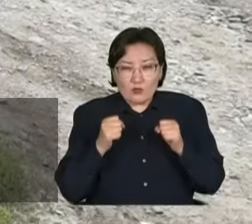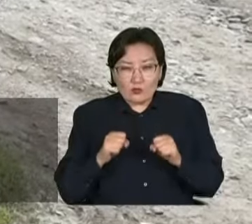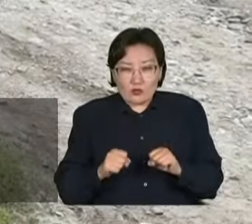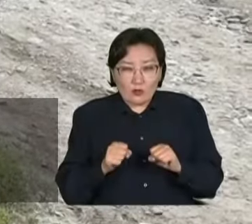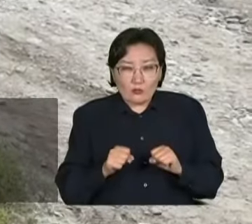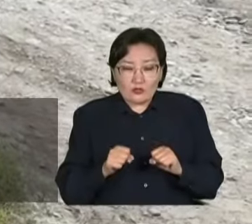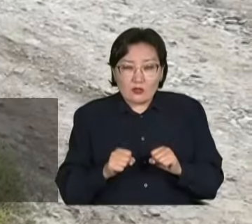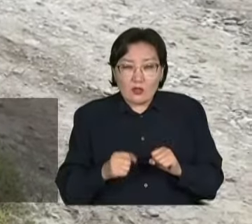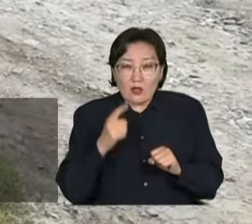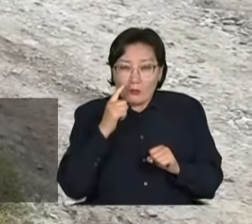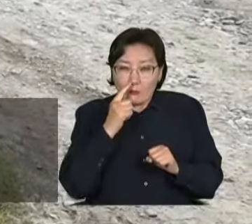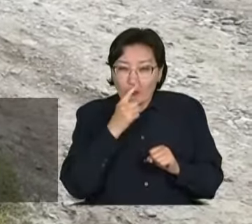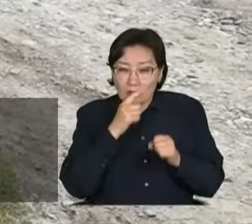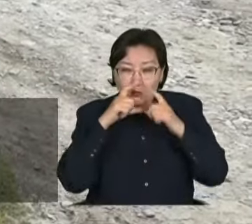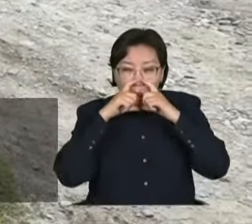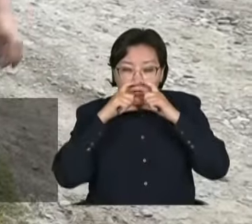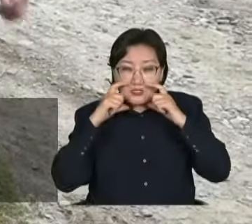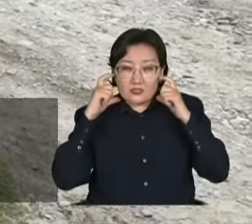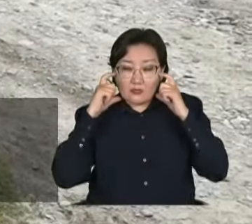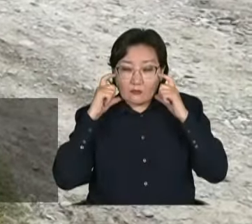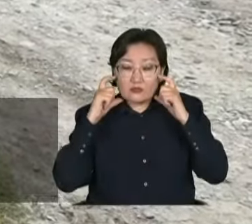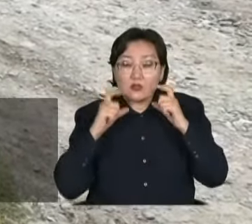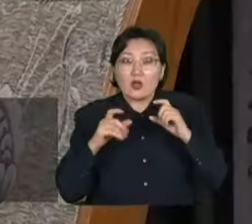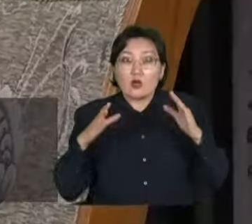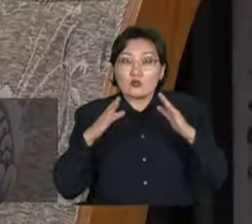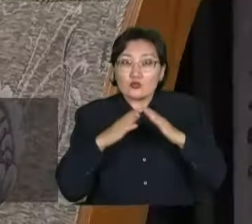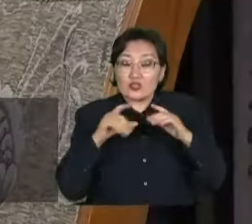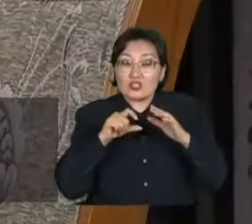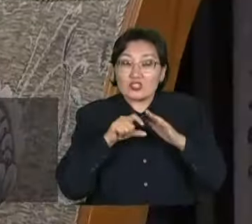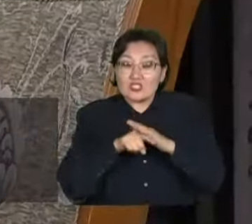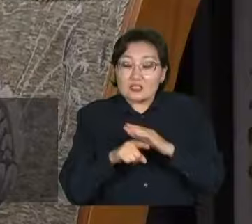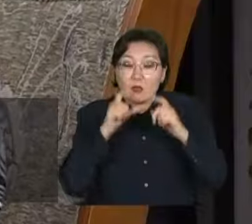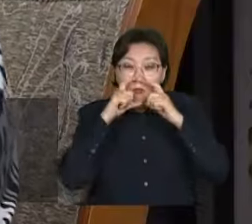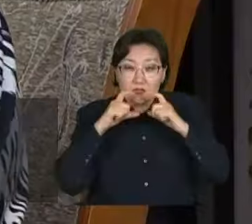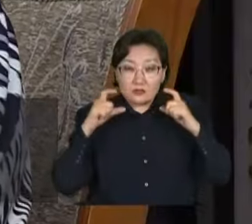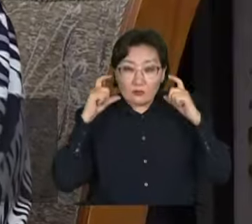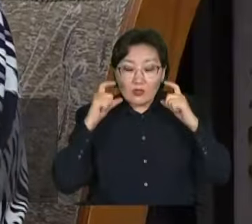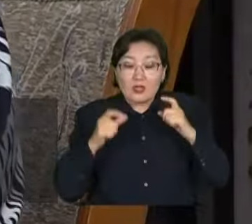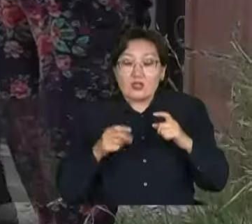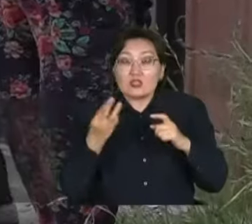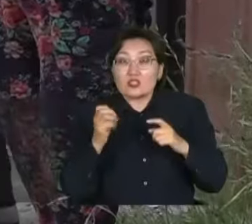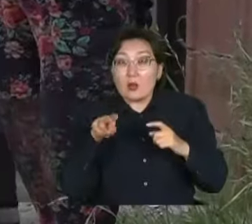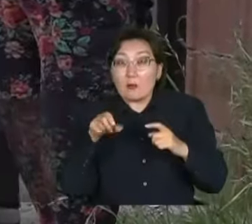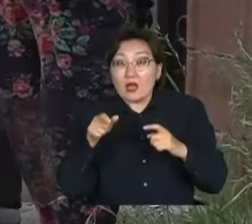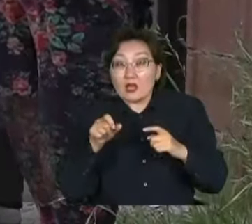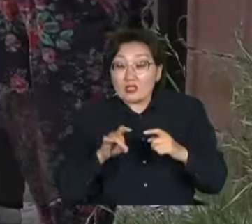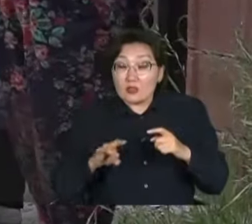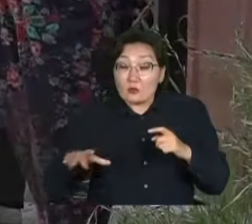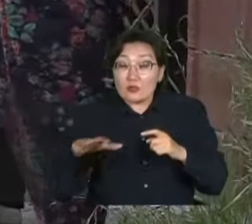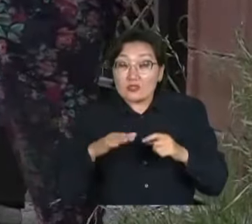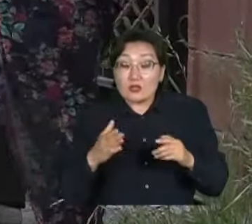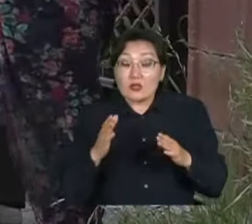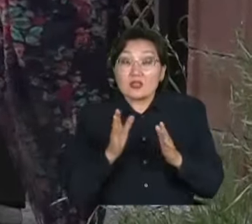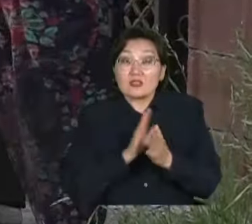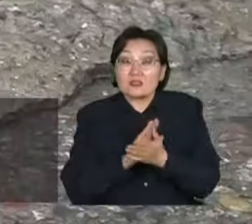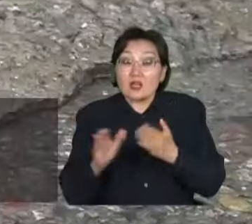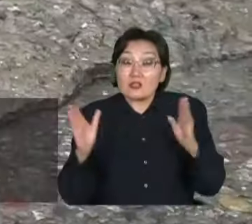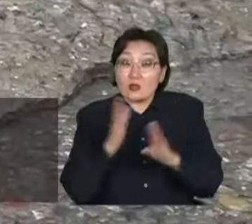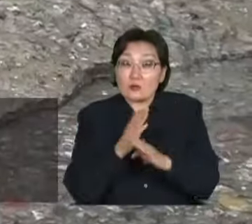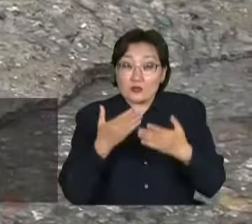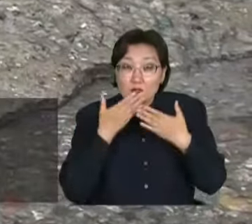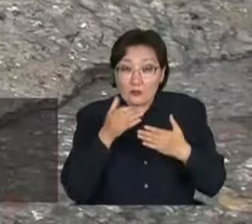Енді мұрныңды маскамен, даже маскамен үйде жүресің. Көңілдері күпті Шапағат ықшамауданының тұрғындары таза ауамен демалудан қалдық